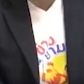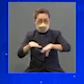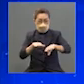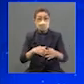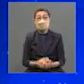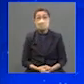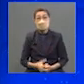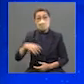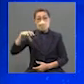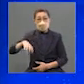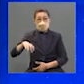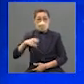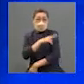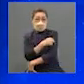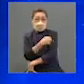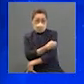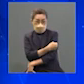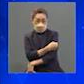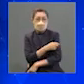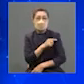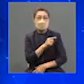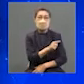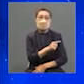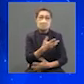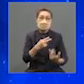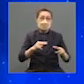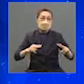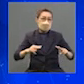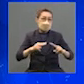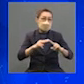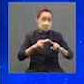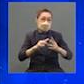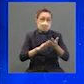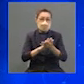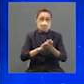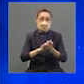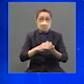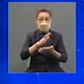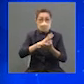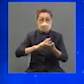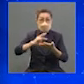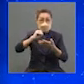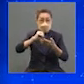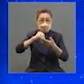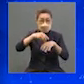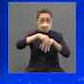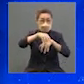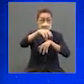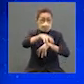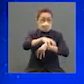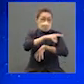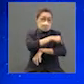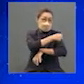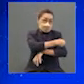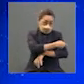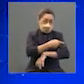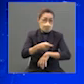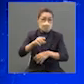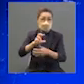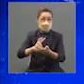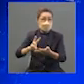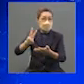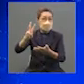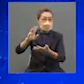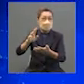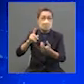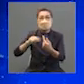ณ์ในแต่ละวันด้วยค่ะปรากฏว่าแนวทางปฏิบัตินะคะสถานพยาบาลเนี่ยที่จะปรับตัวเปลี่ยนผ่านเข้าสู่